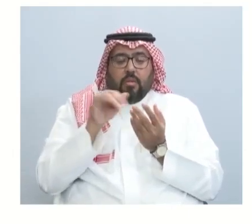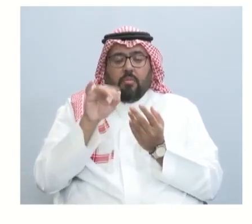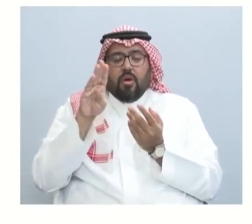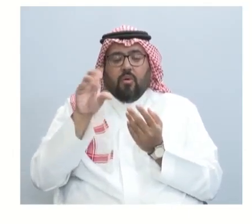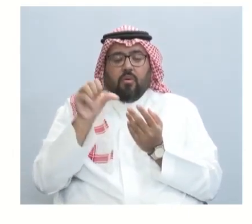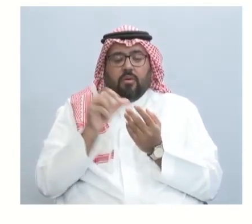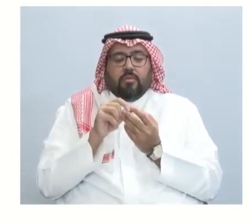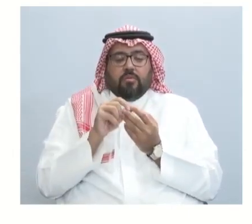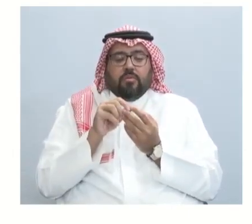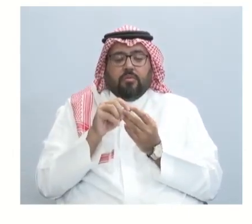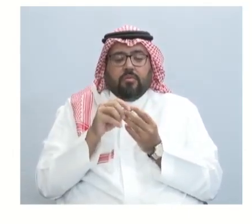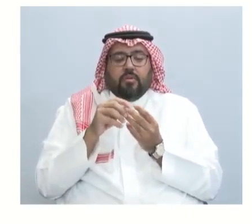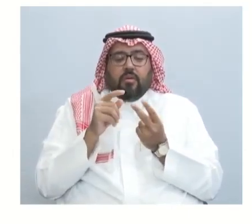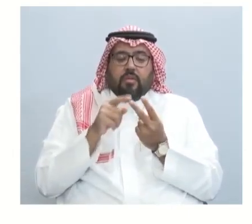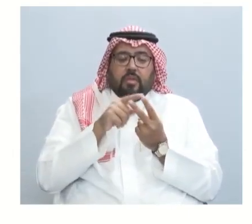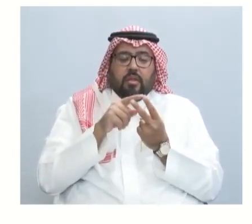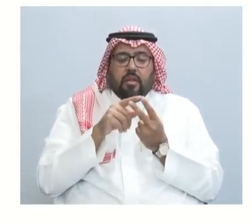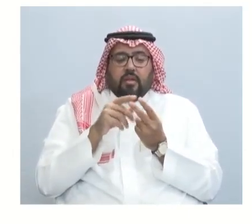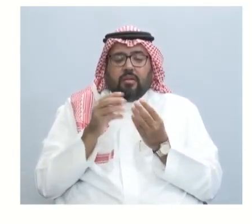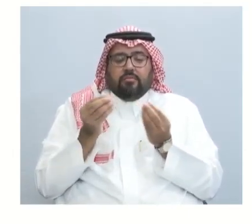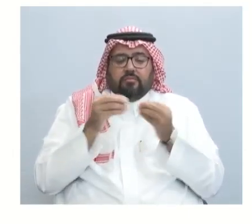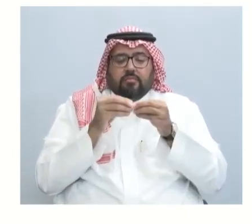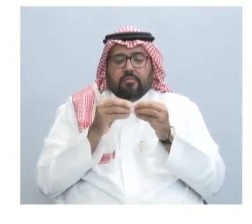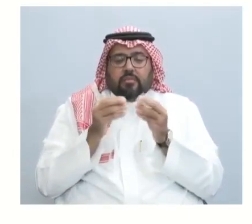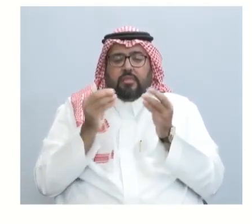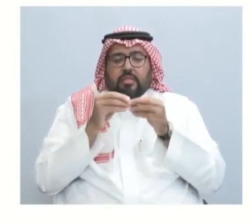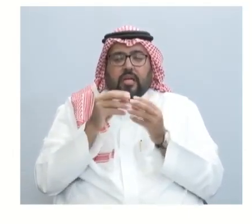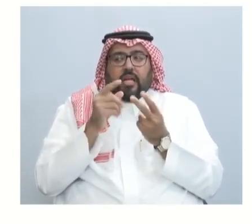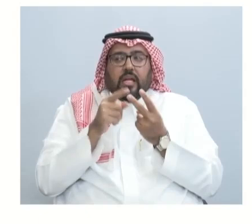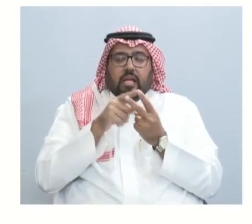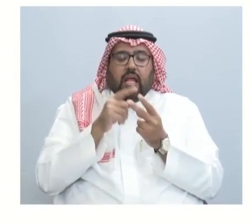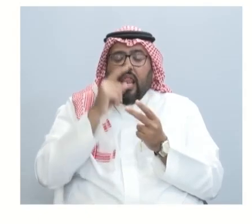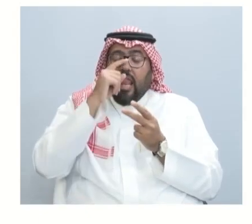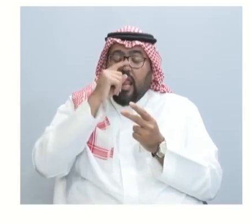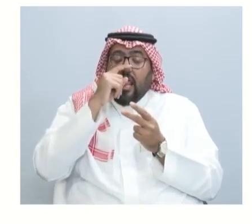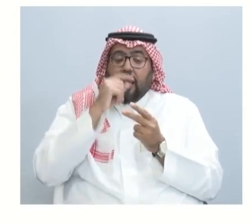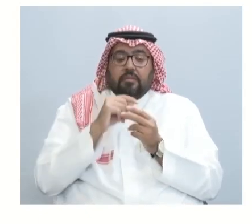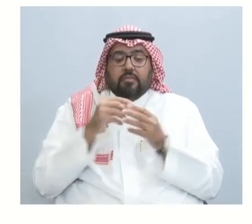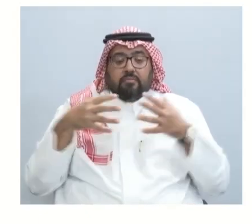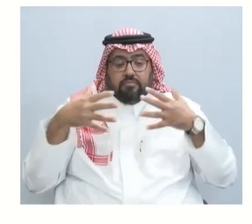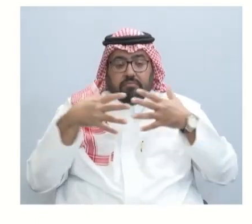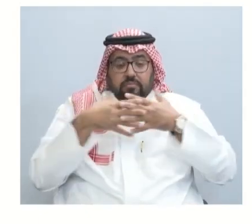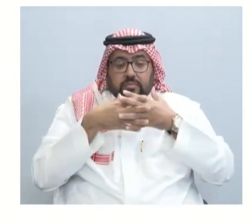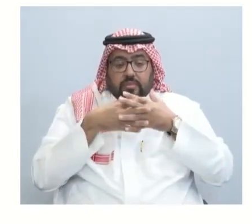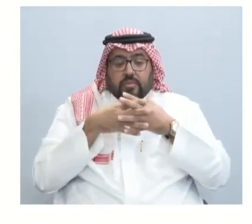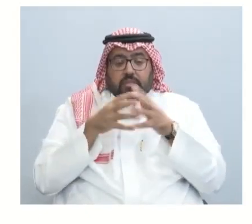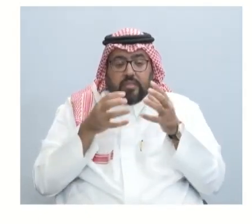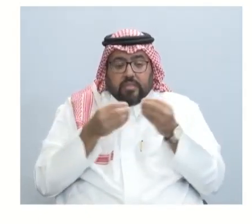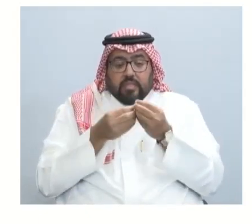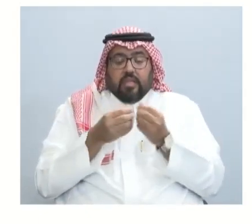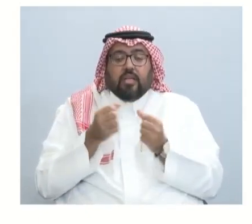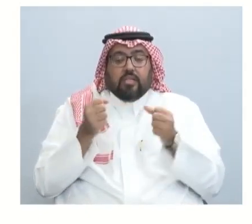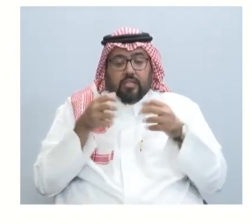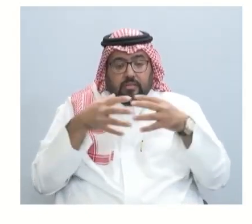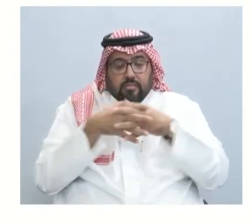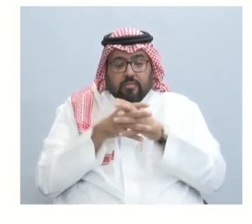من مادتين او اكثر ولكن هاتين المادتين لابد ان تمتزجان امتزاجا